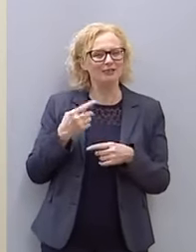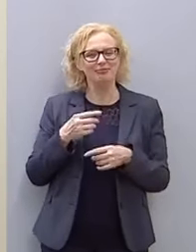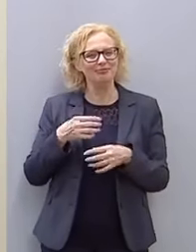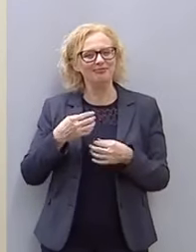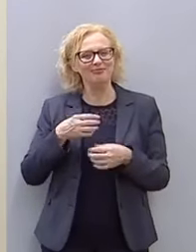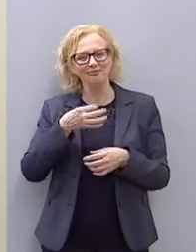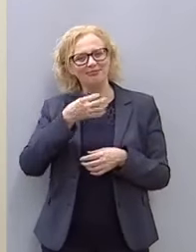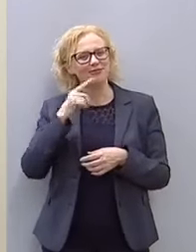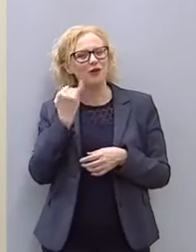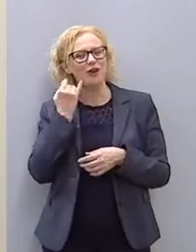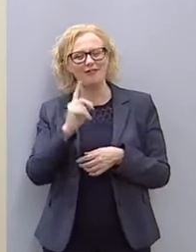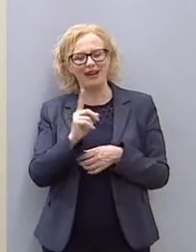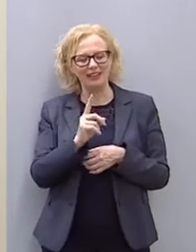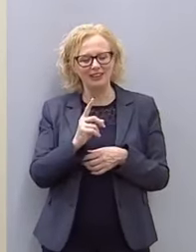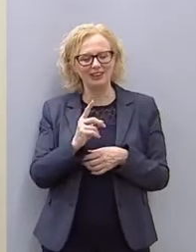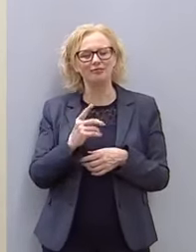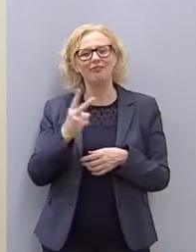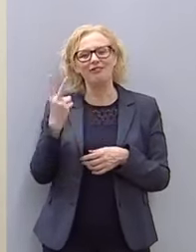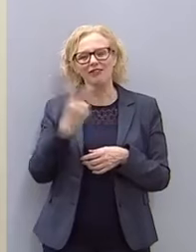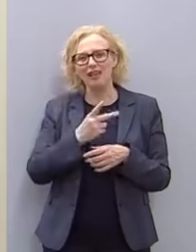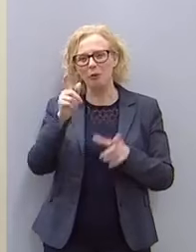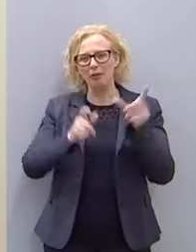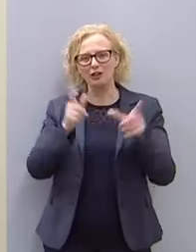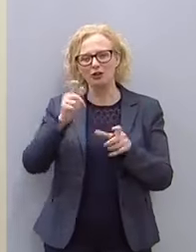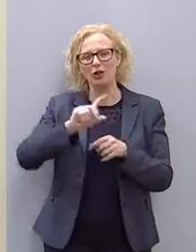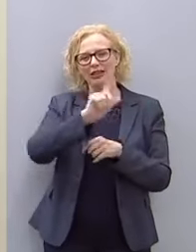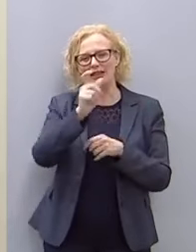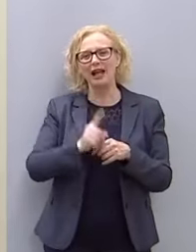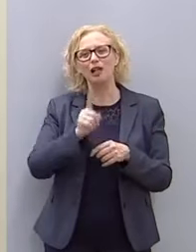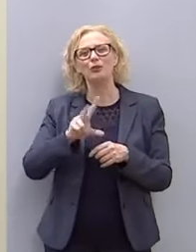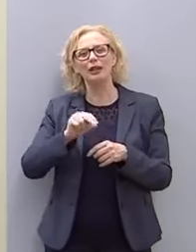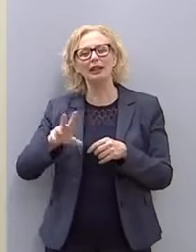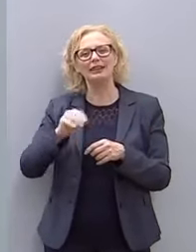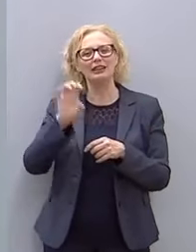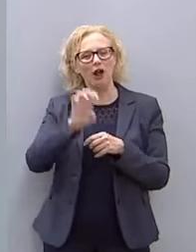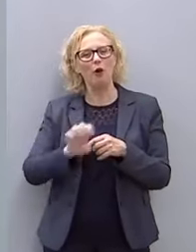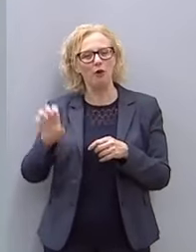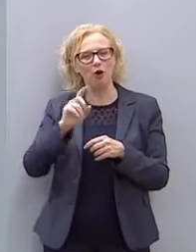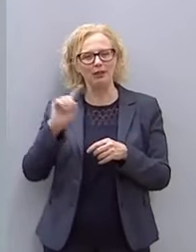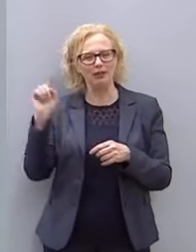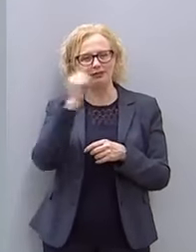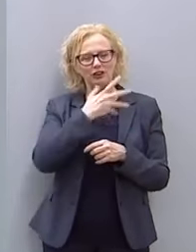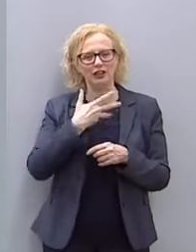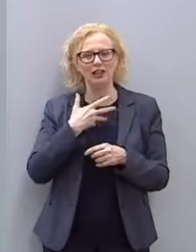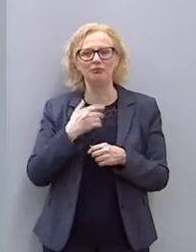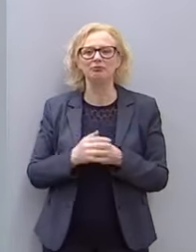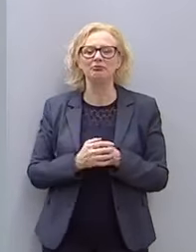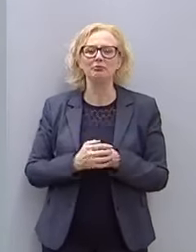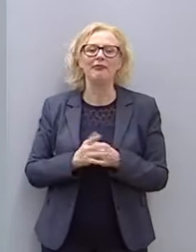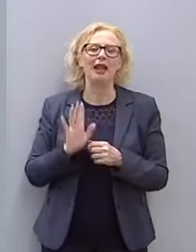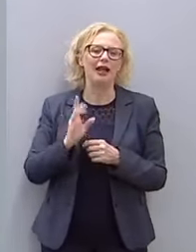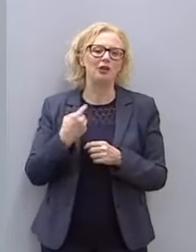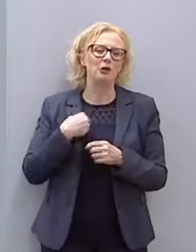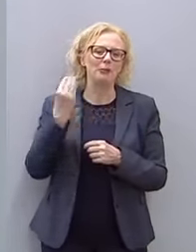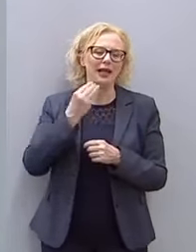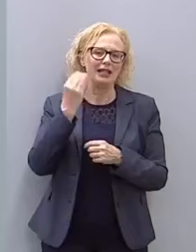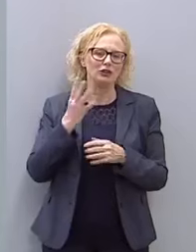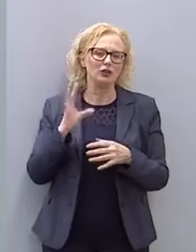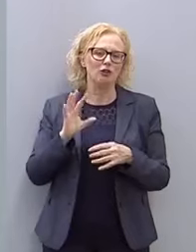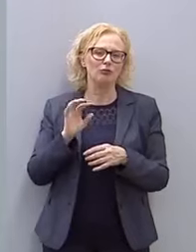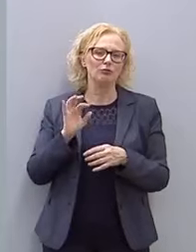una prova difficile per i trentini per tutta l'italia e l'europa presidente io credo che il tema centrale delle sue ultime domande sia quello del